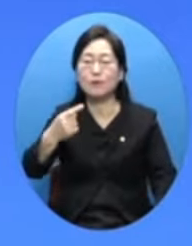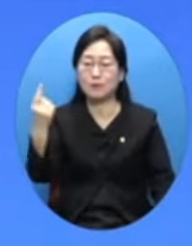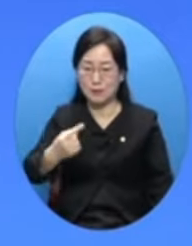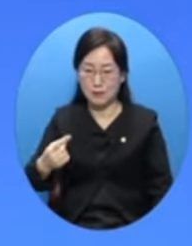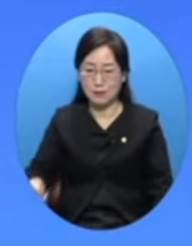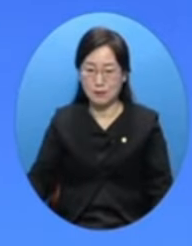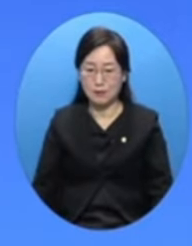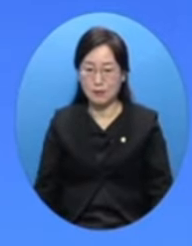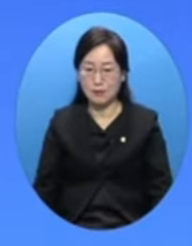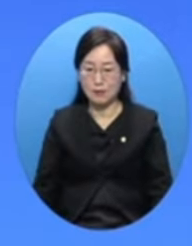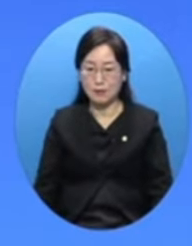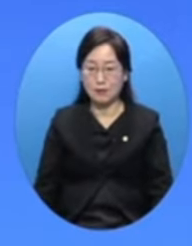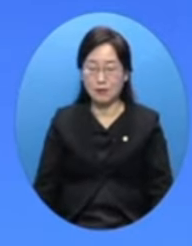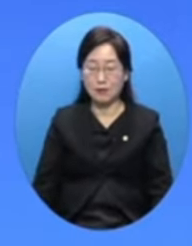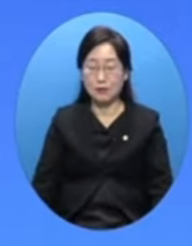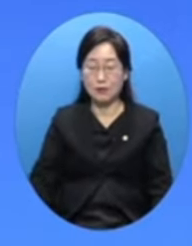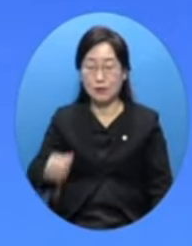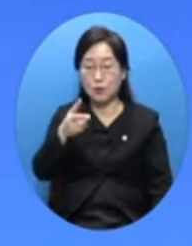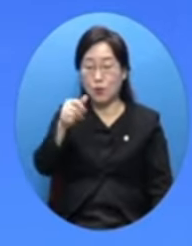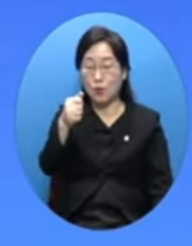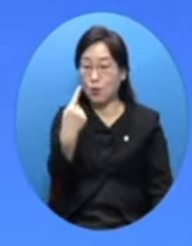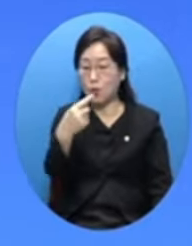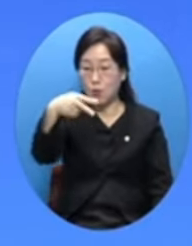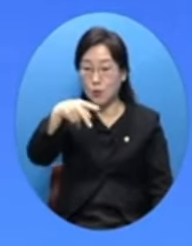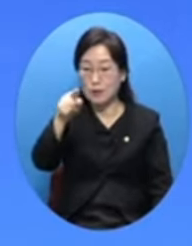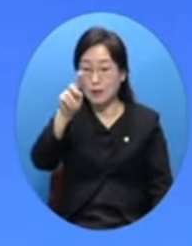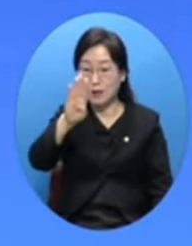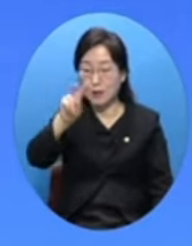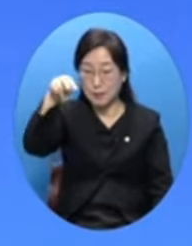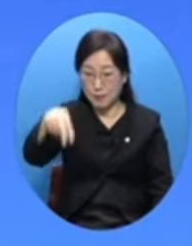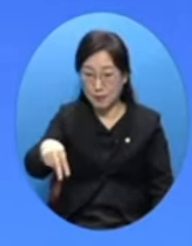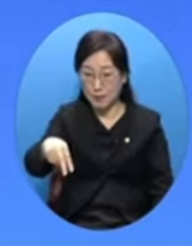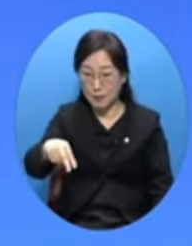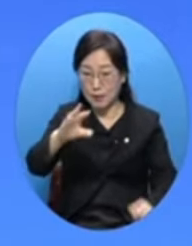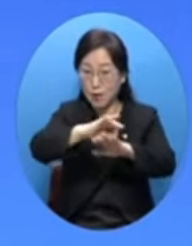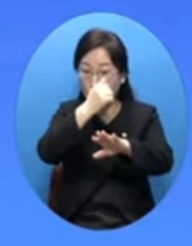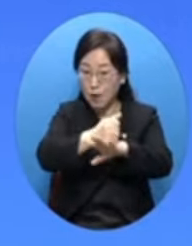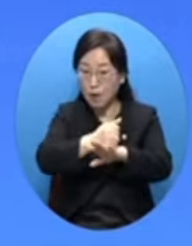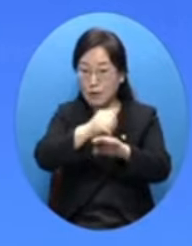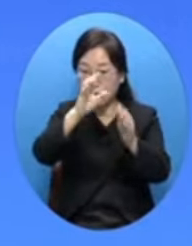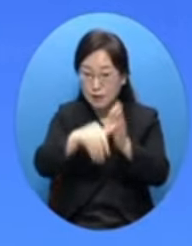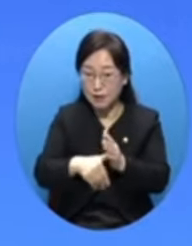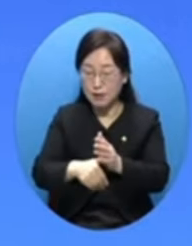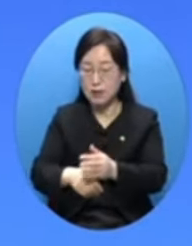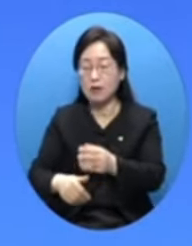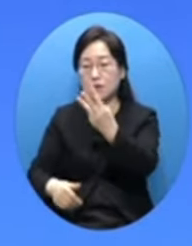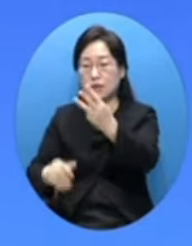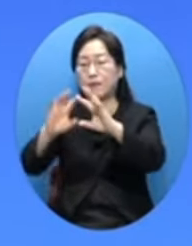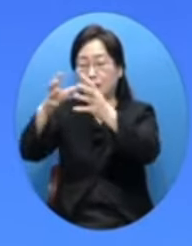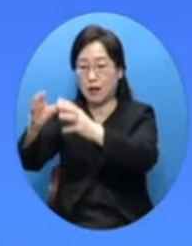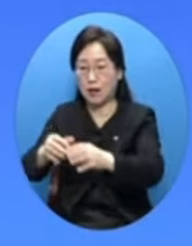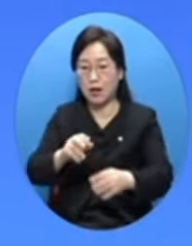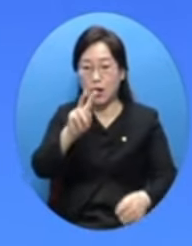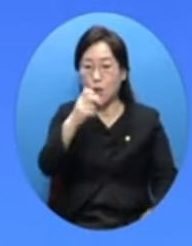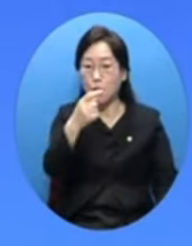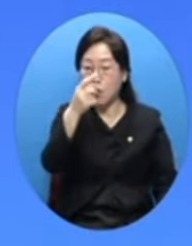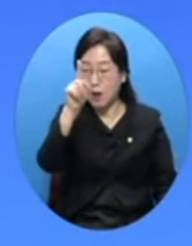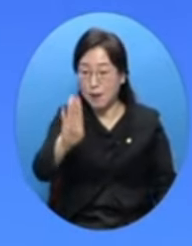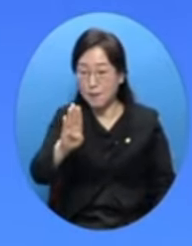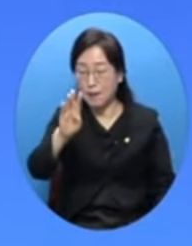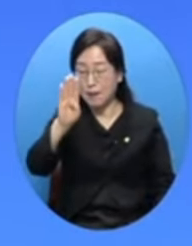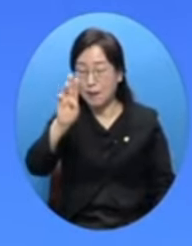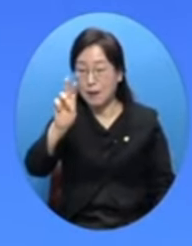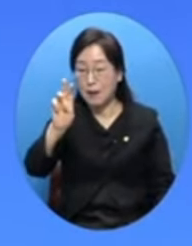아멘 유다 여사와 당 때 삼계 연합군이 저들을 쳐들어왔습니다 모압 암몬 마원 삼국이